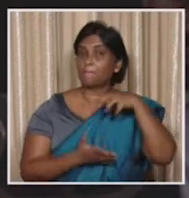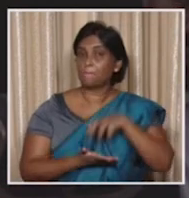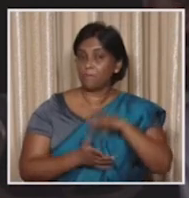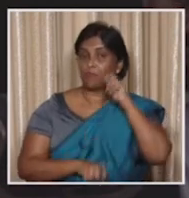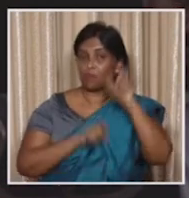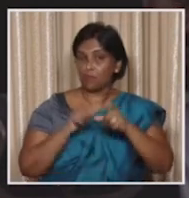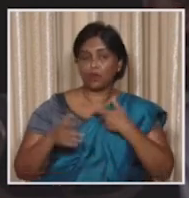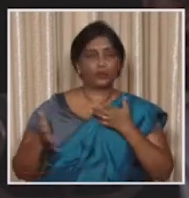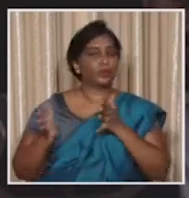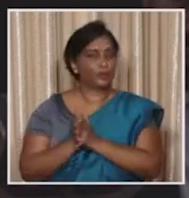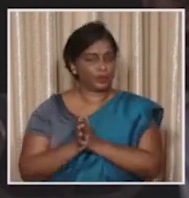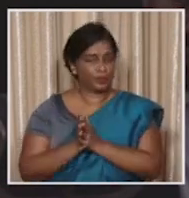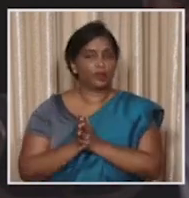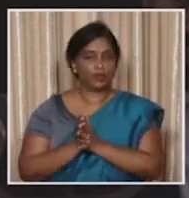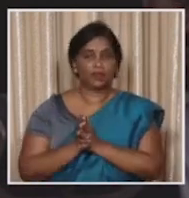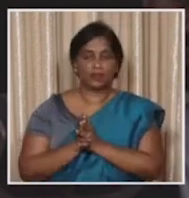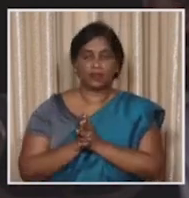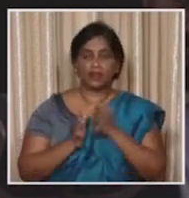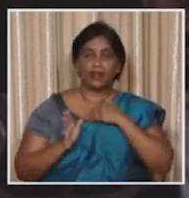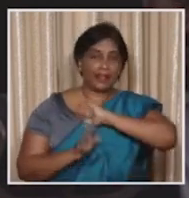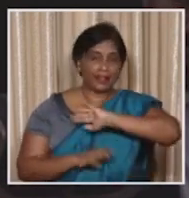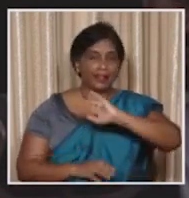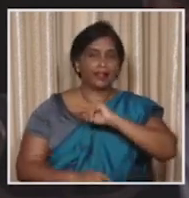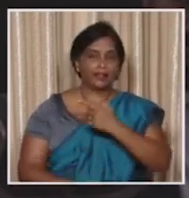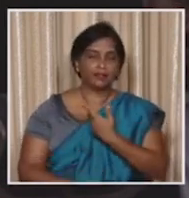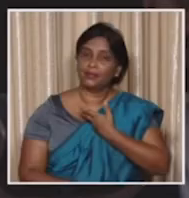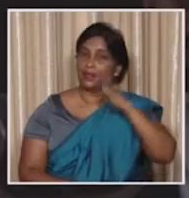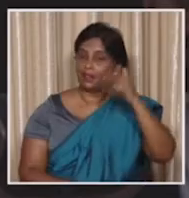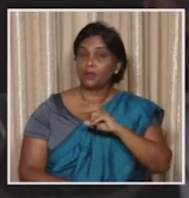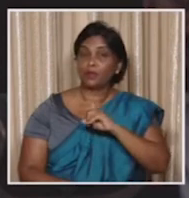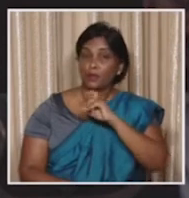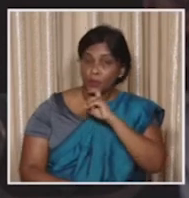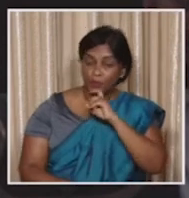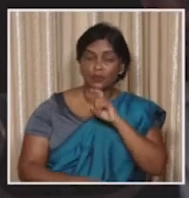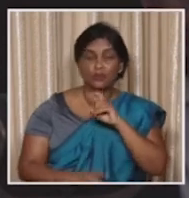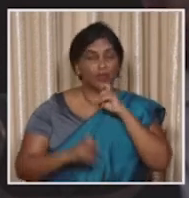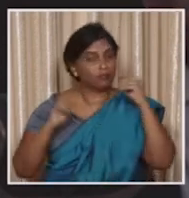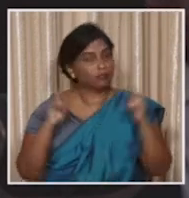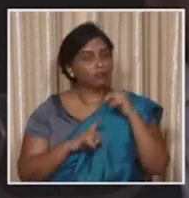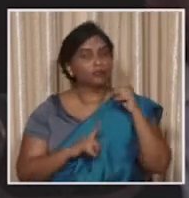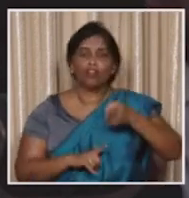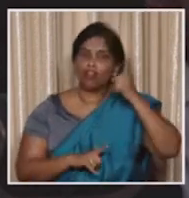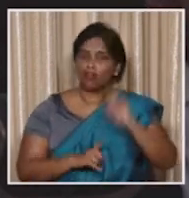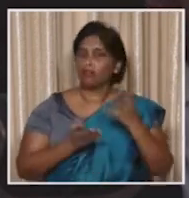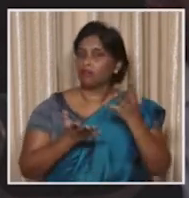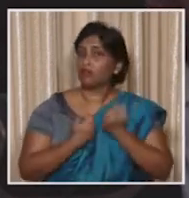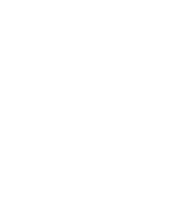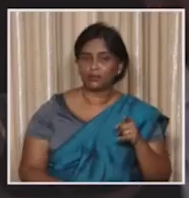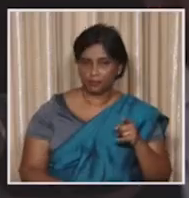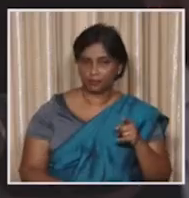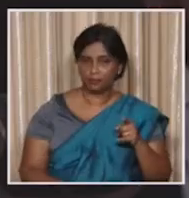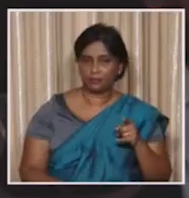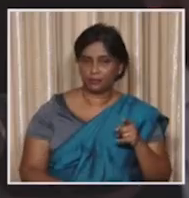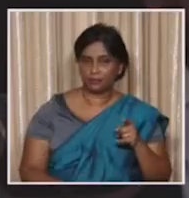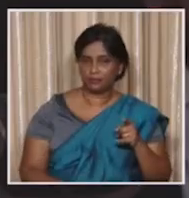அங்கே வருமாறும் போலீசாருடைய நீதிமன்றங்கள் அனுமதித்திருக்கின்ற போதும் கிழக்கு மாகாணத்திலே மூதூர் நீதிமன்றம் தவிர ஏனைய நீதிமன்றங்கள் அனைத்தும்